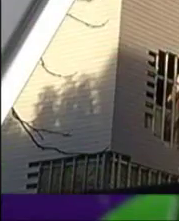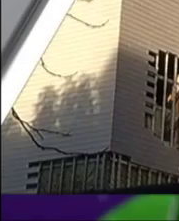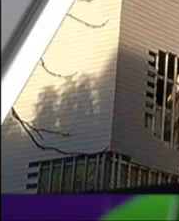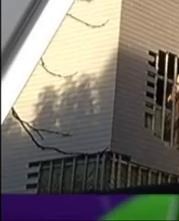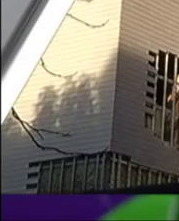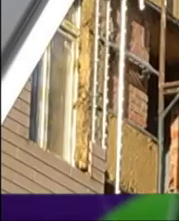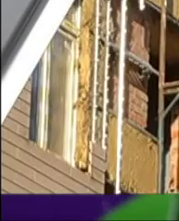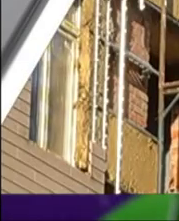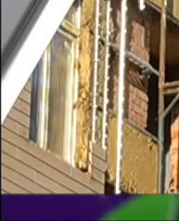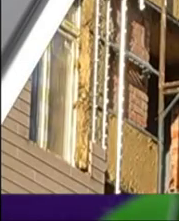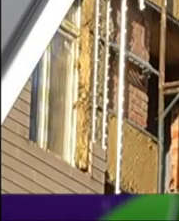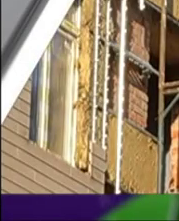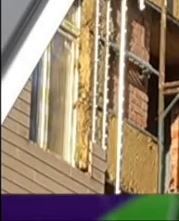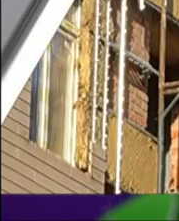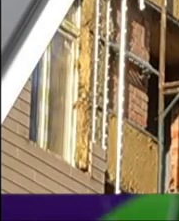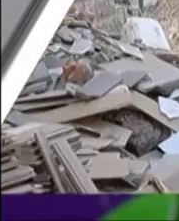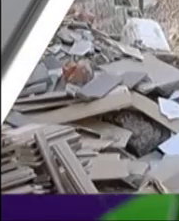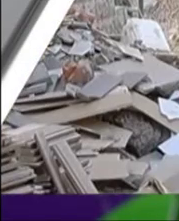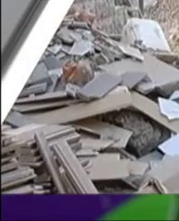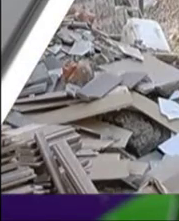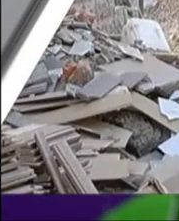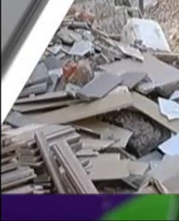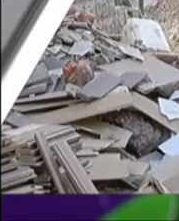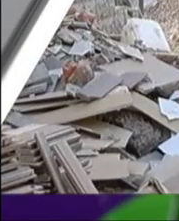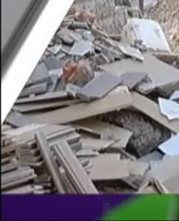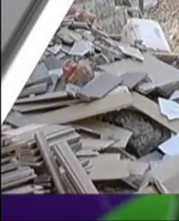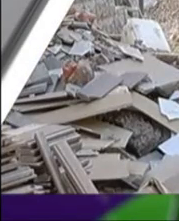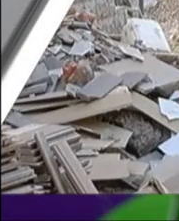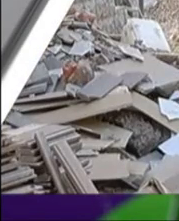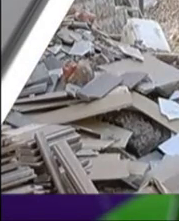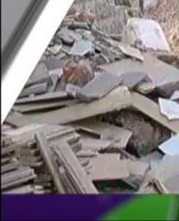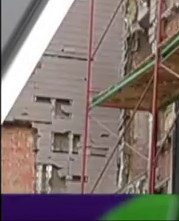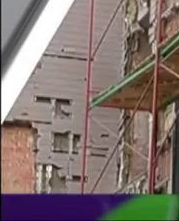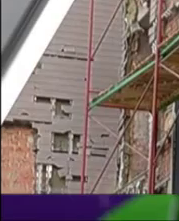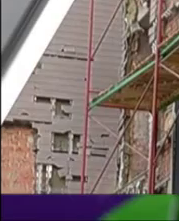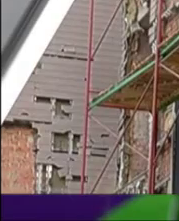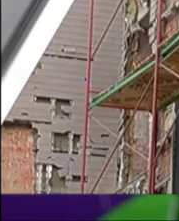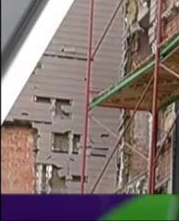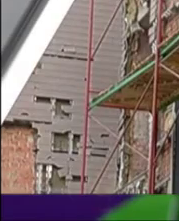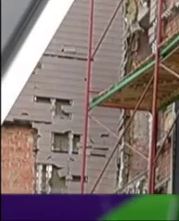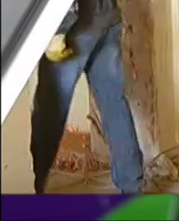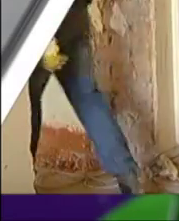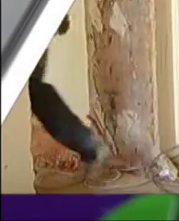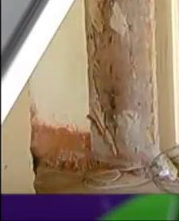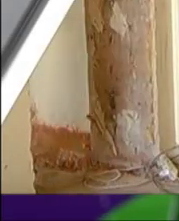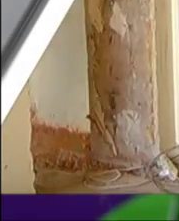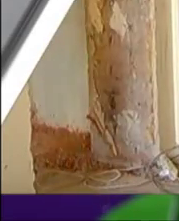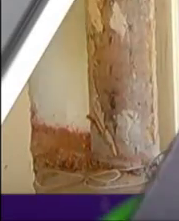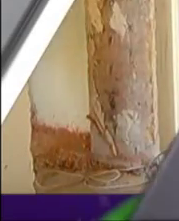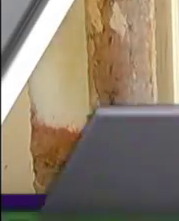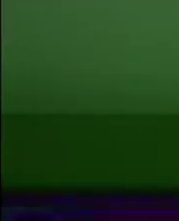Київ позбувається довгобудів. Центр соцреабілітації дітей-інвалідів майже готовий до відкриття. Як тривають роботи?